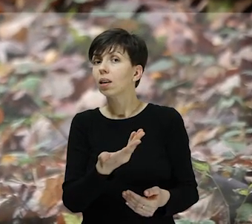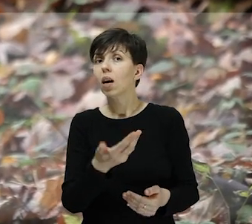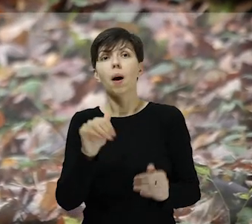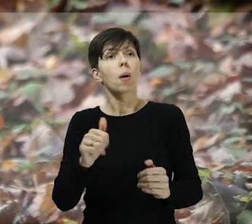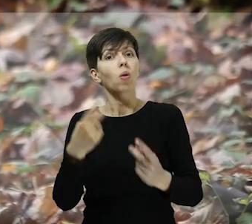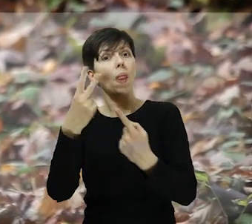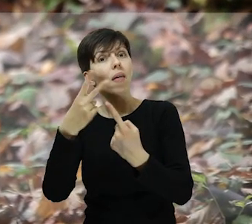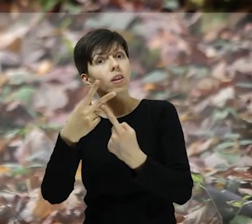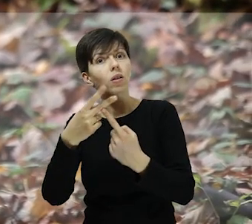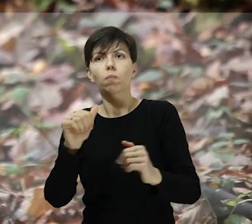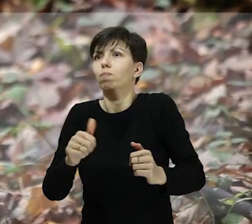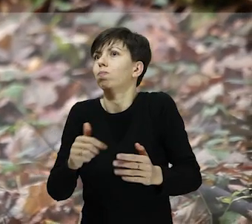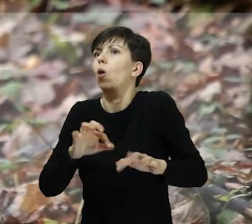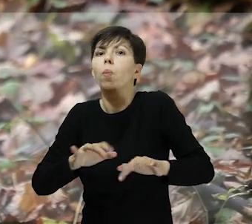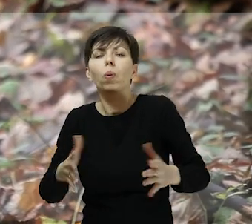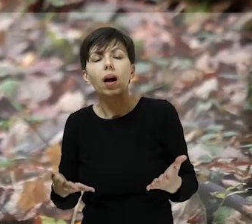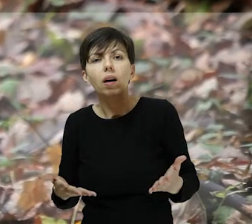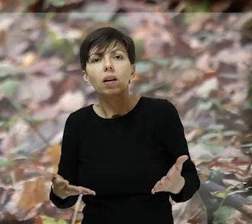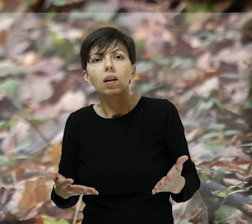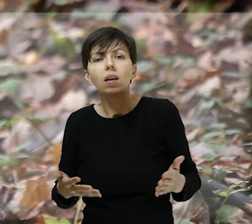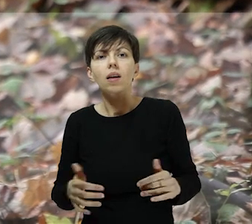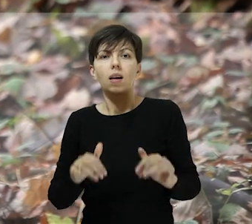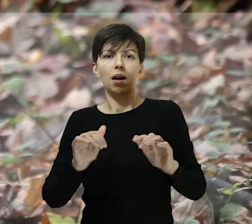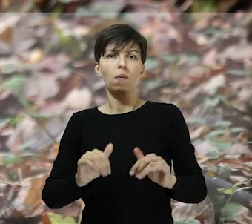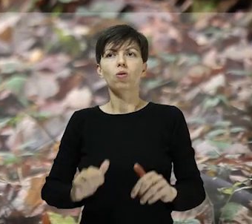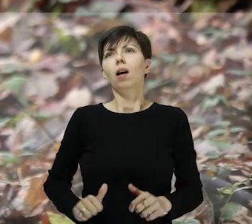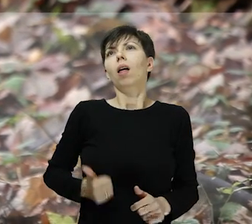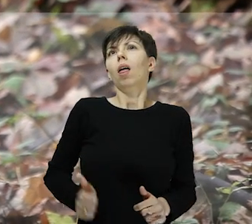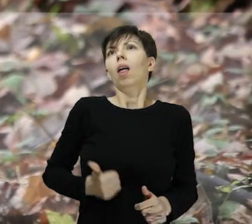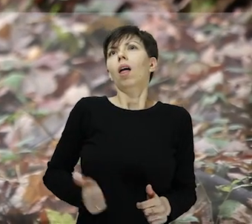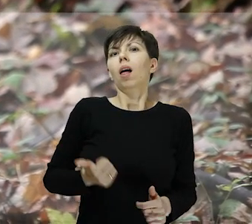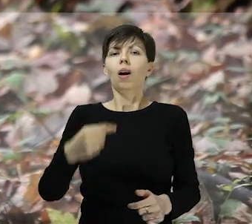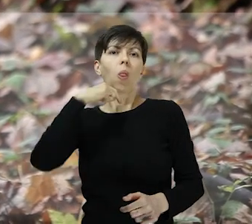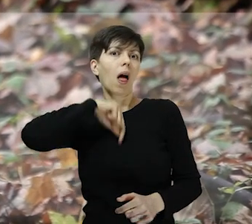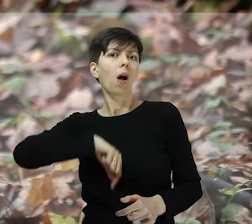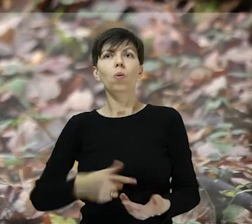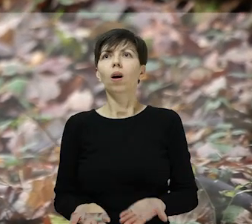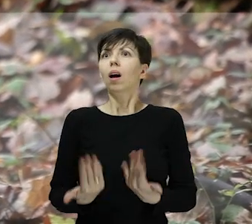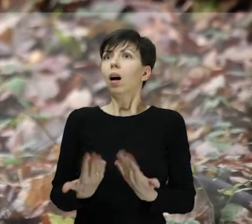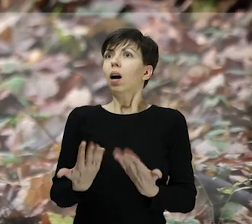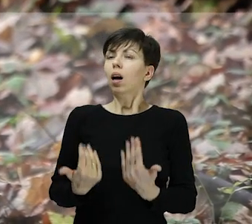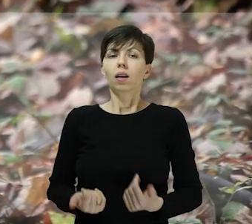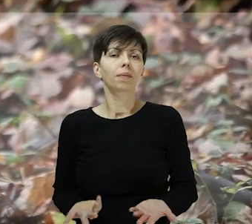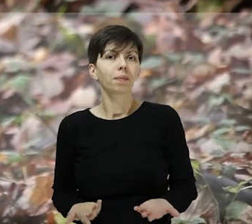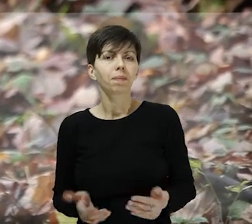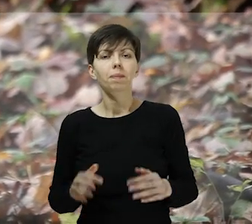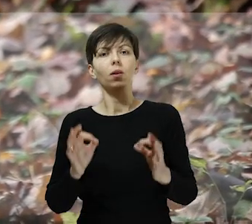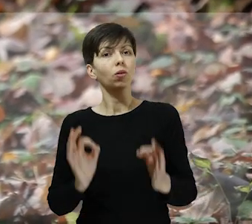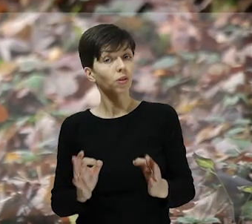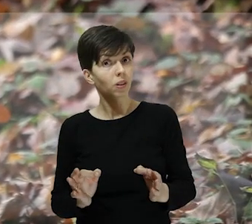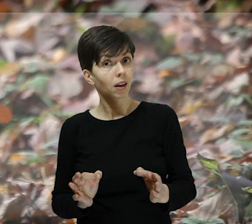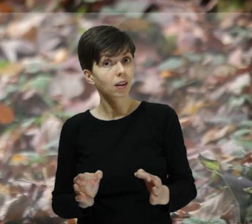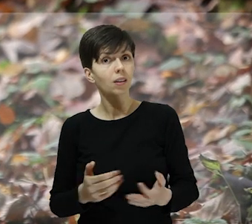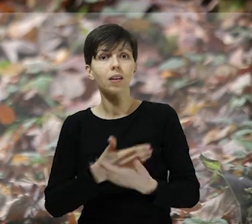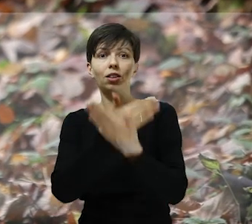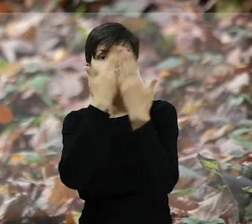zniewoliły. Może telewizor, komputer. Może konieczność pochwał. To dzisiaj jest taki